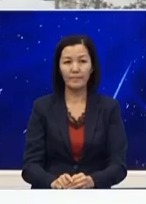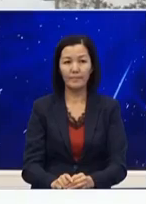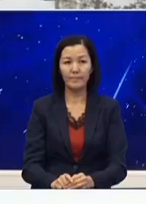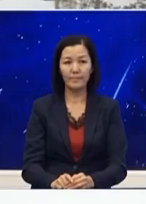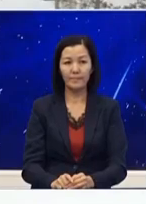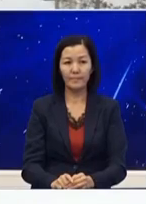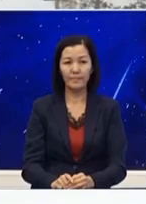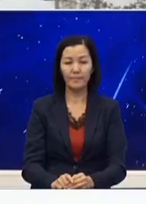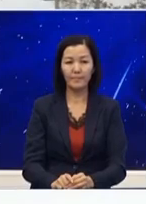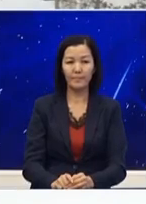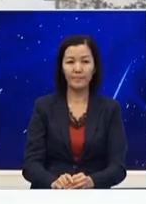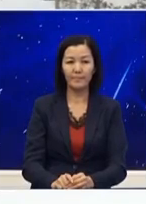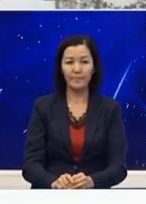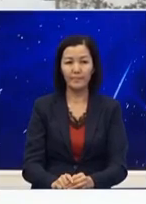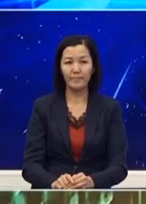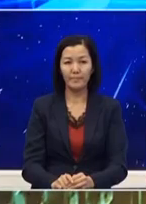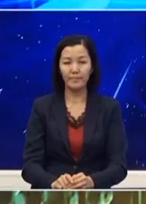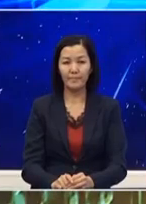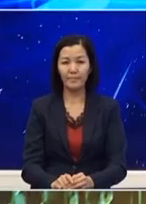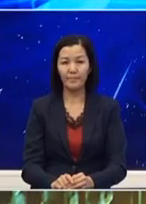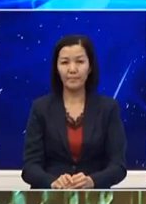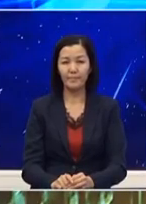Өтеев, Нұрсұлтан.